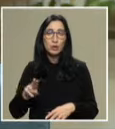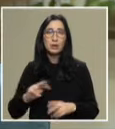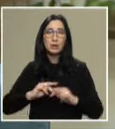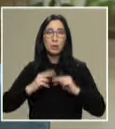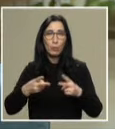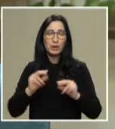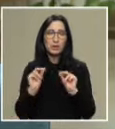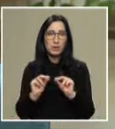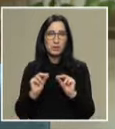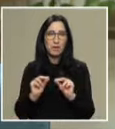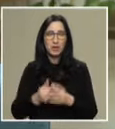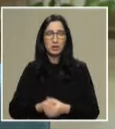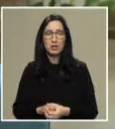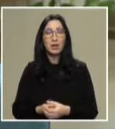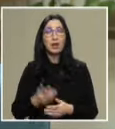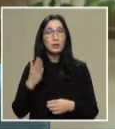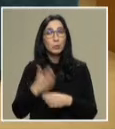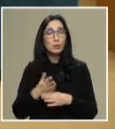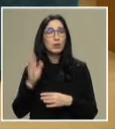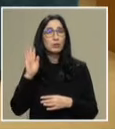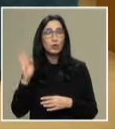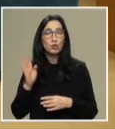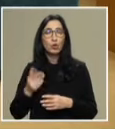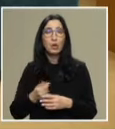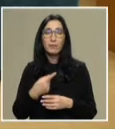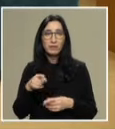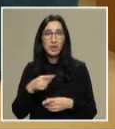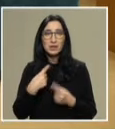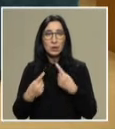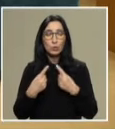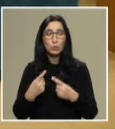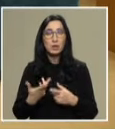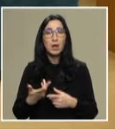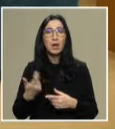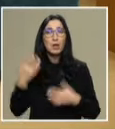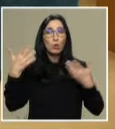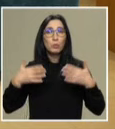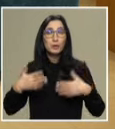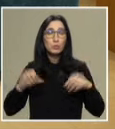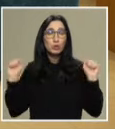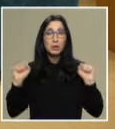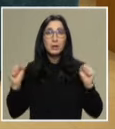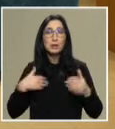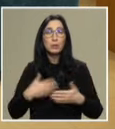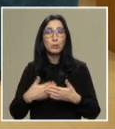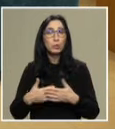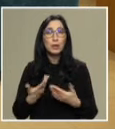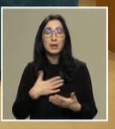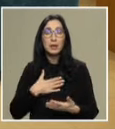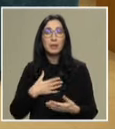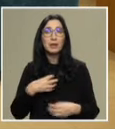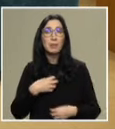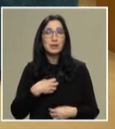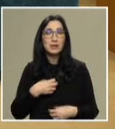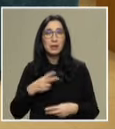нас. Нека да чуем за последно и нашата публика в тази дискусия. Някой от математическа гимназия ще сподели ли, има ли притеснение да